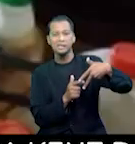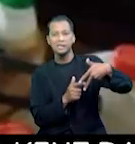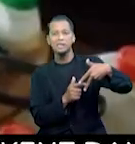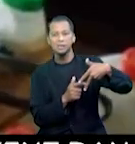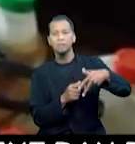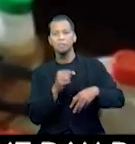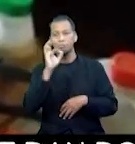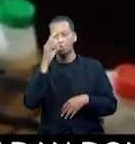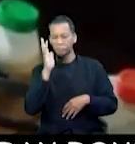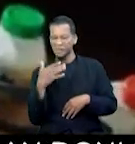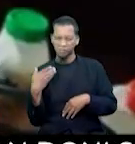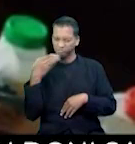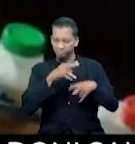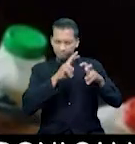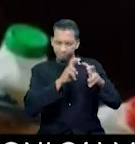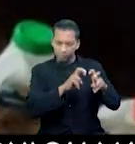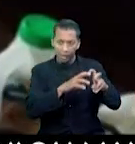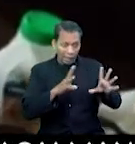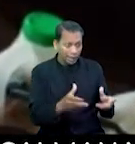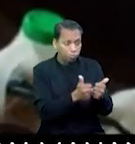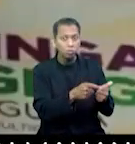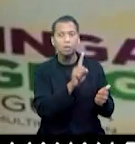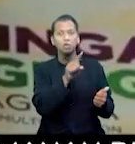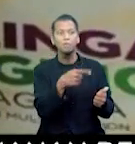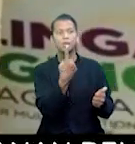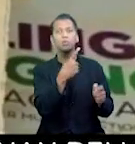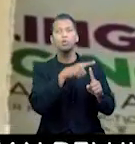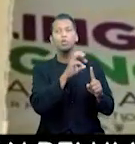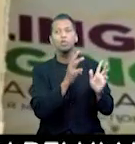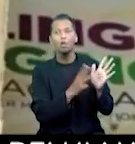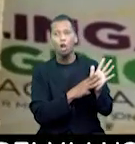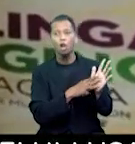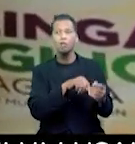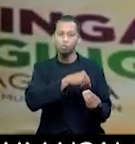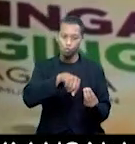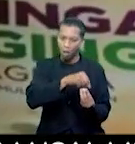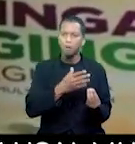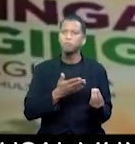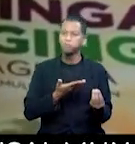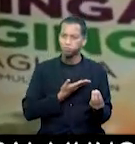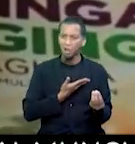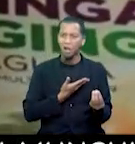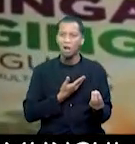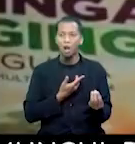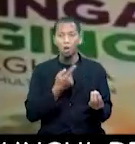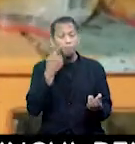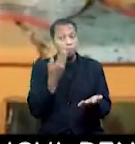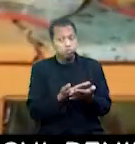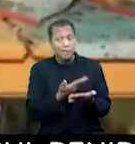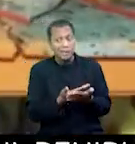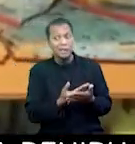pendalaman terhadap temuan 1,1 ton minyak goreng curah milik pedagang. Jika terbukti melakukan penimbunan, pemilik kios akan diproses